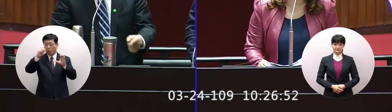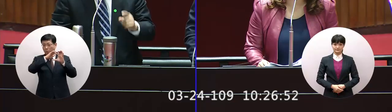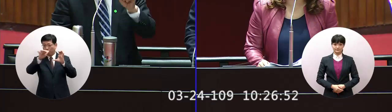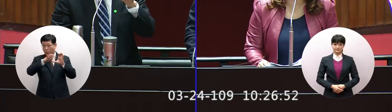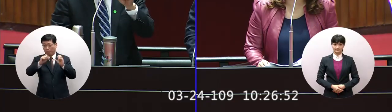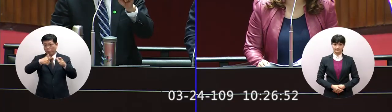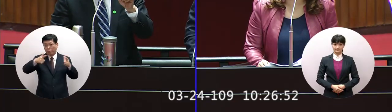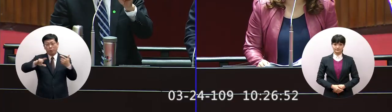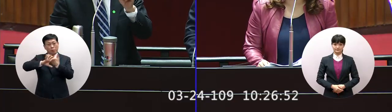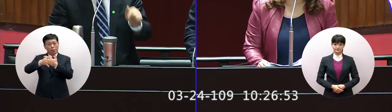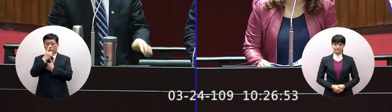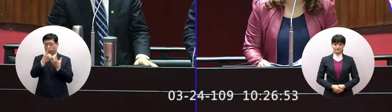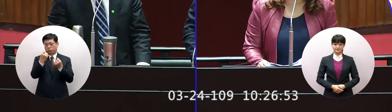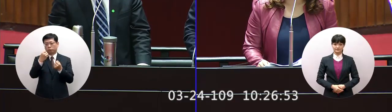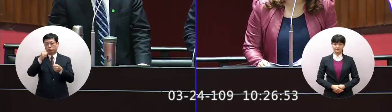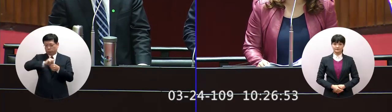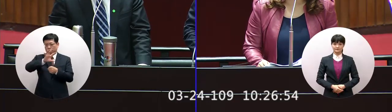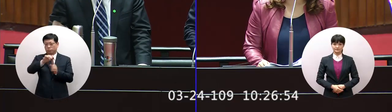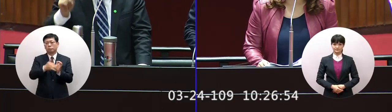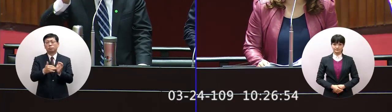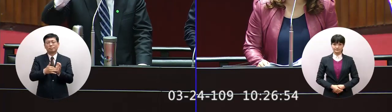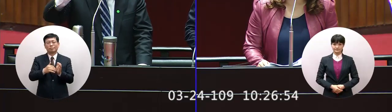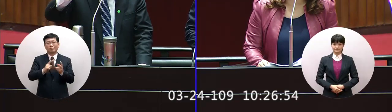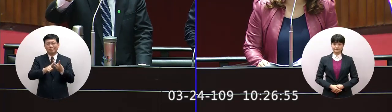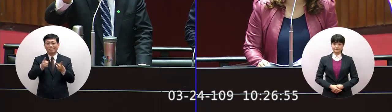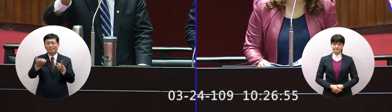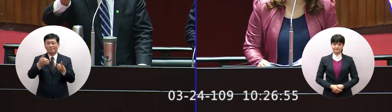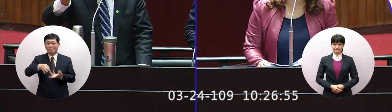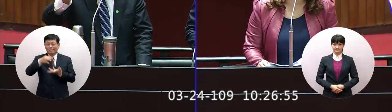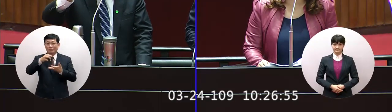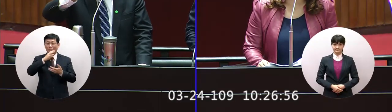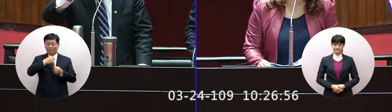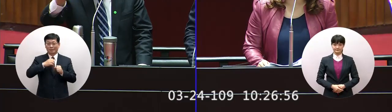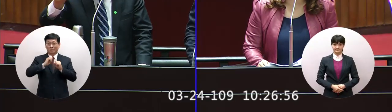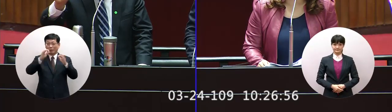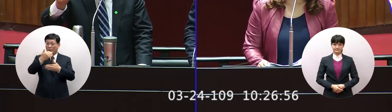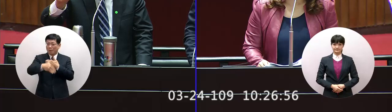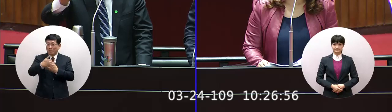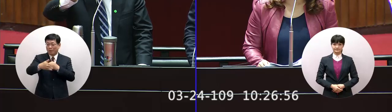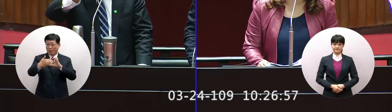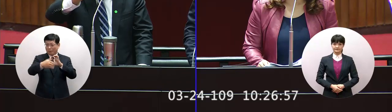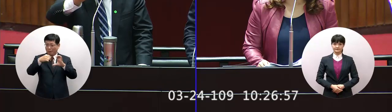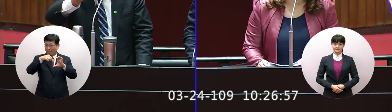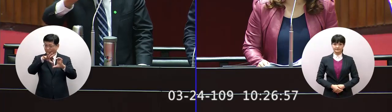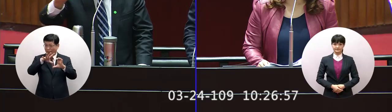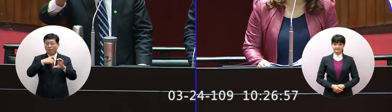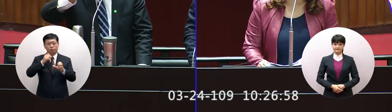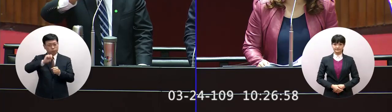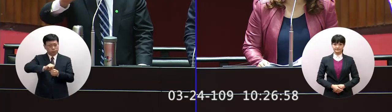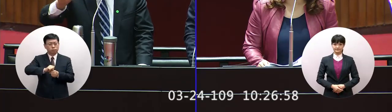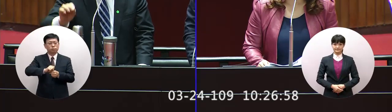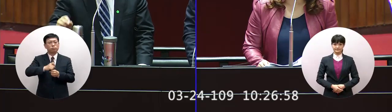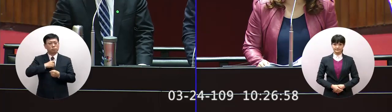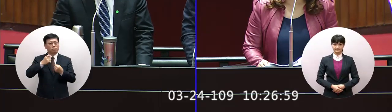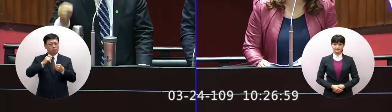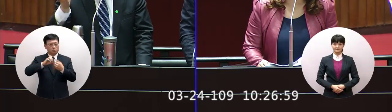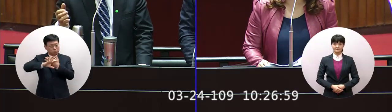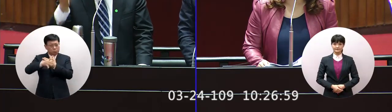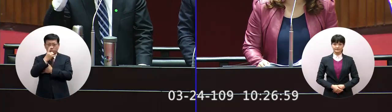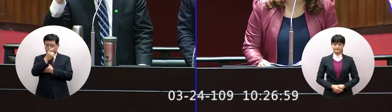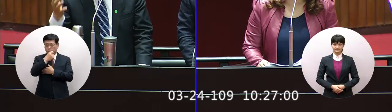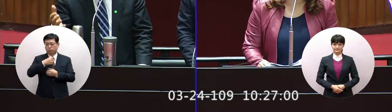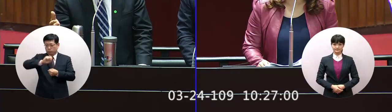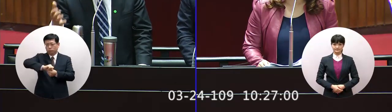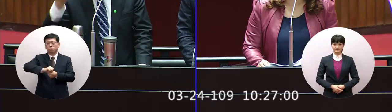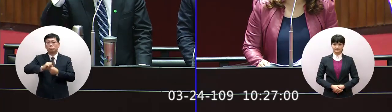等。那现在委员特别点到说，这个防疫宣导电视上那个应该也有多国语言，